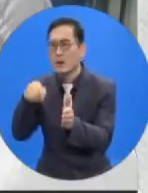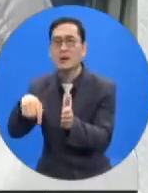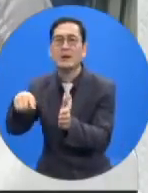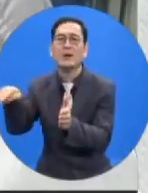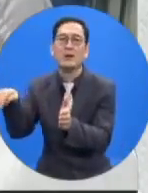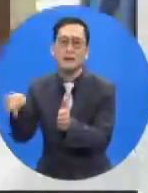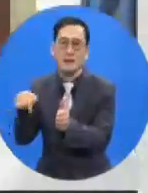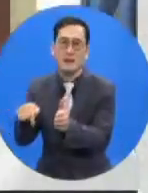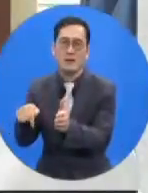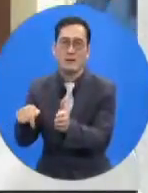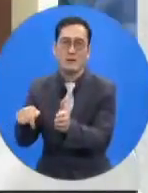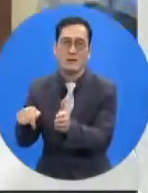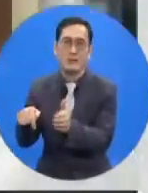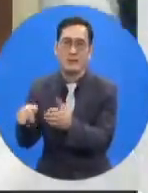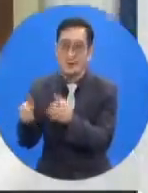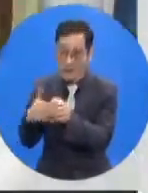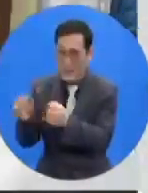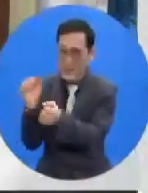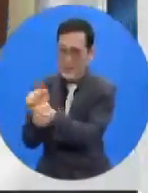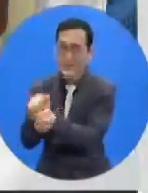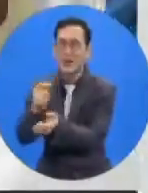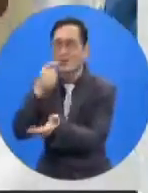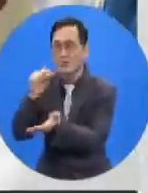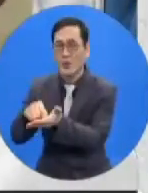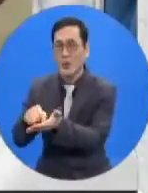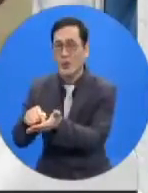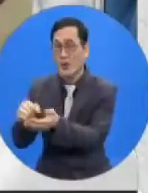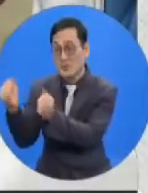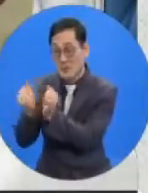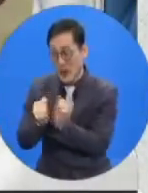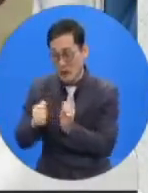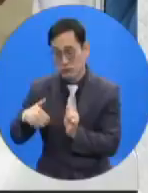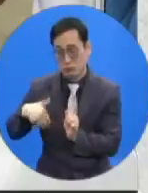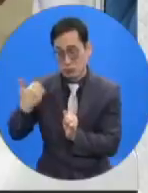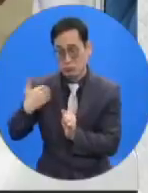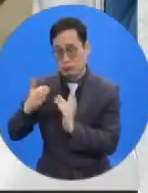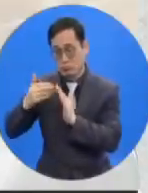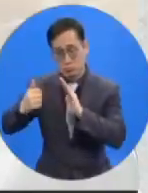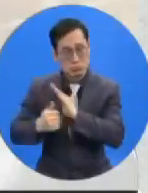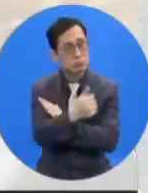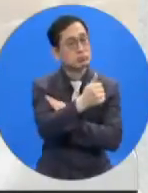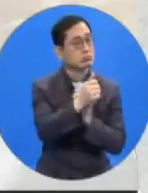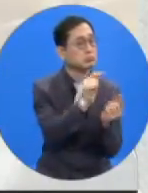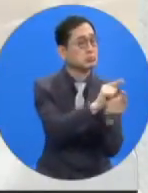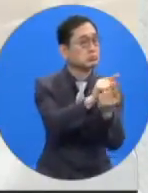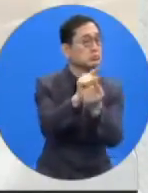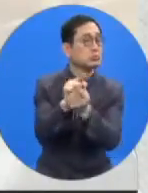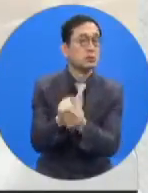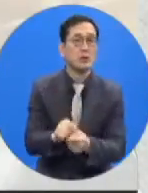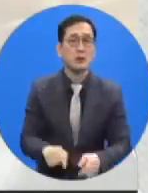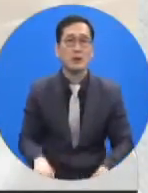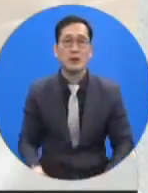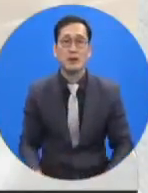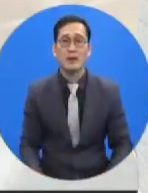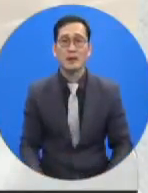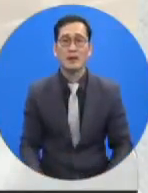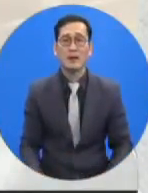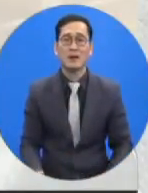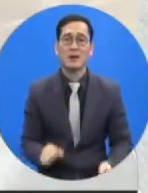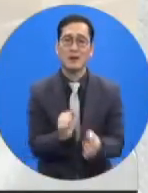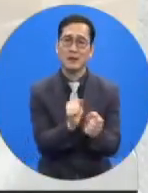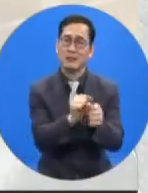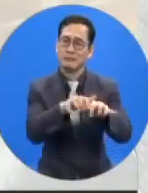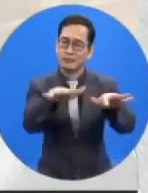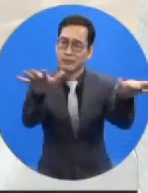방을 왔다 갔다 하면서 계속 전파를 시킬 수 있는 가능성이 굉장히 높습니다. 그럼요. 이 방 저 방. 예. 그리고 또 하나 논란이 되고 있는